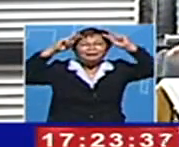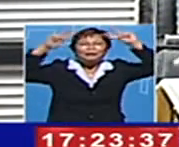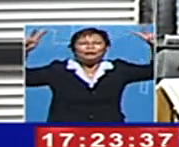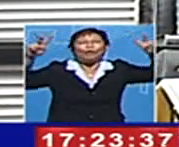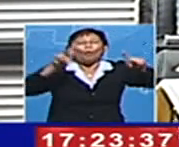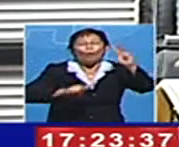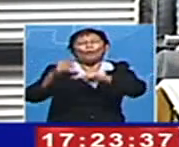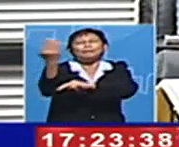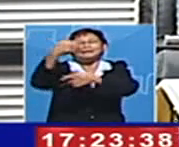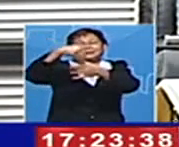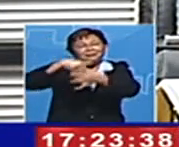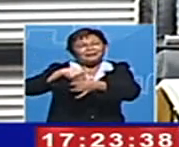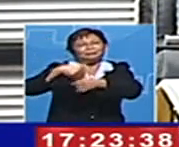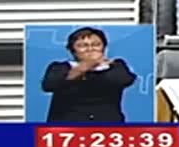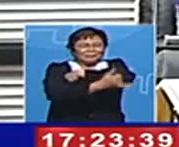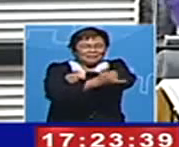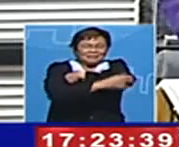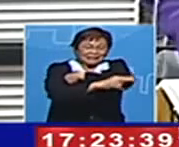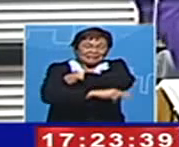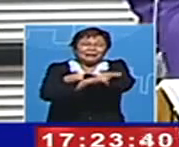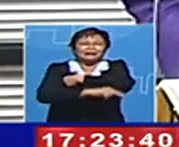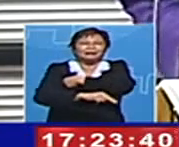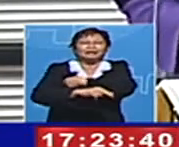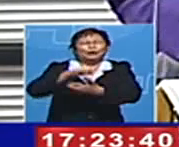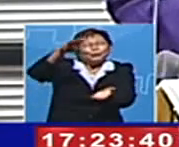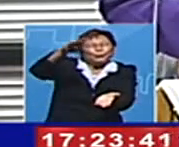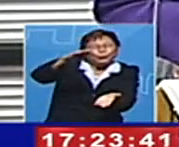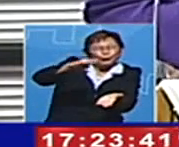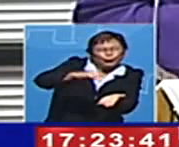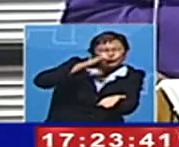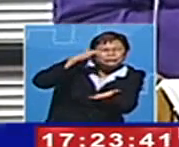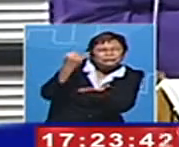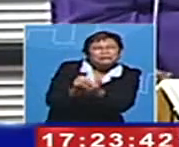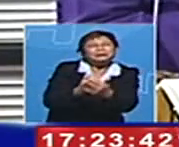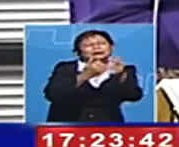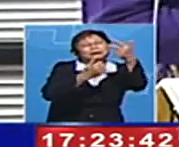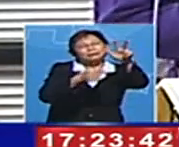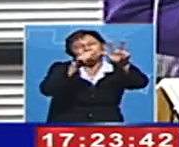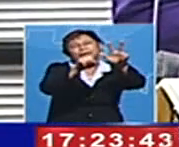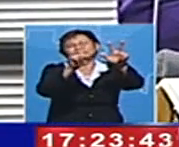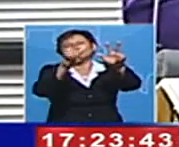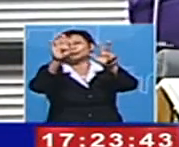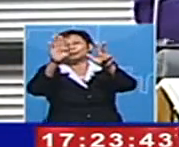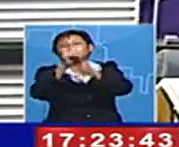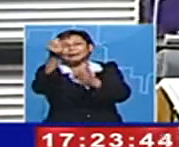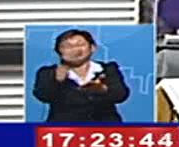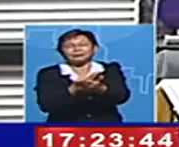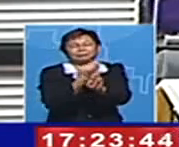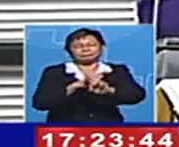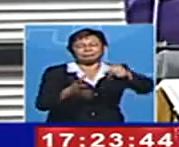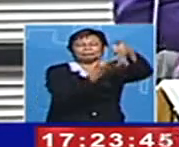awam dalam negeri terus mengurangkan kadar jenayah sejumlah rm13.1 bilion